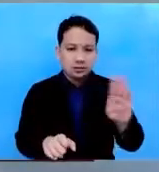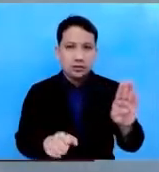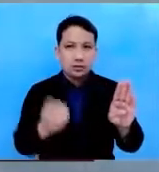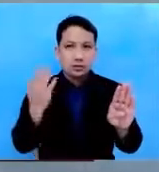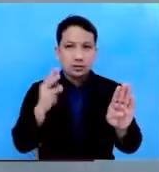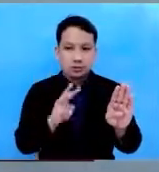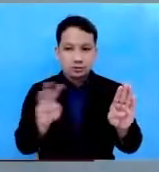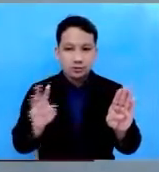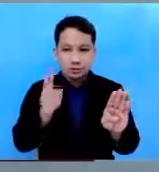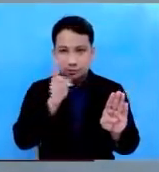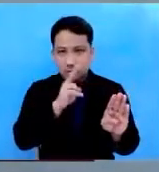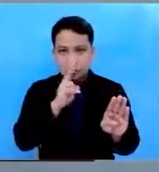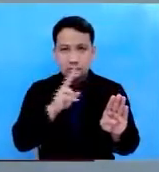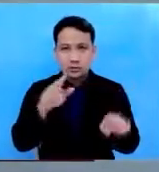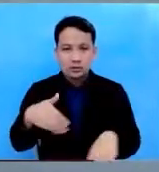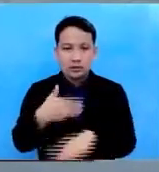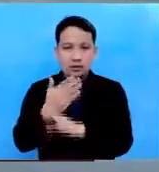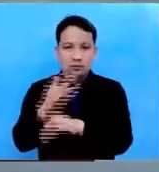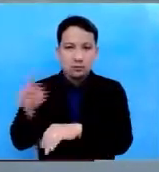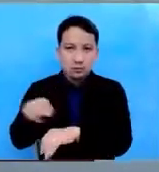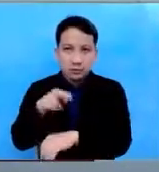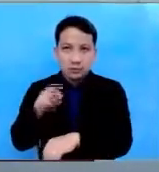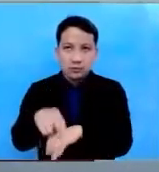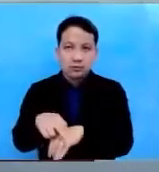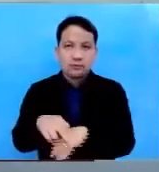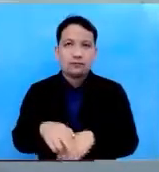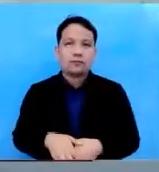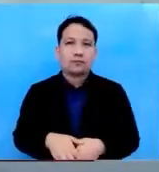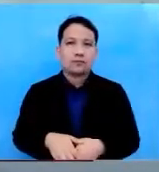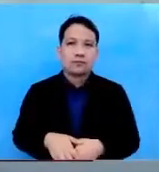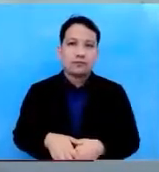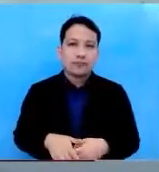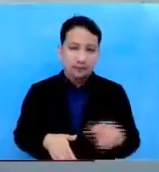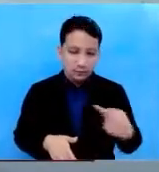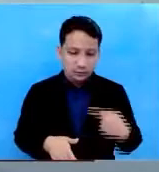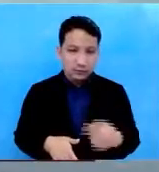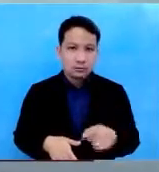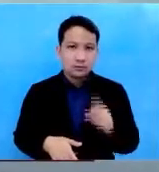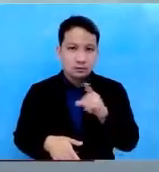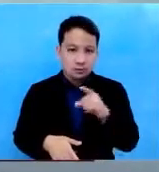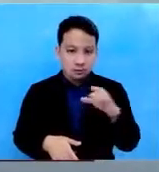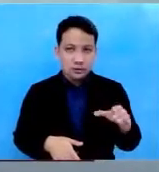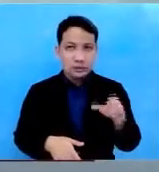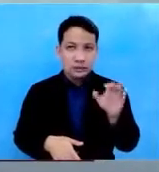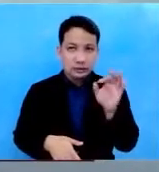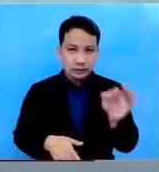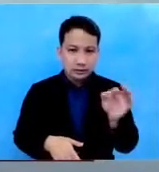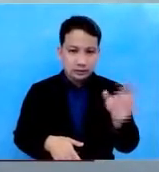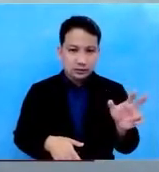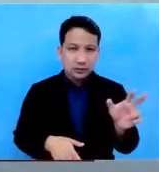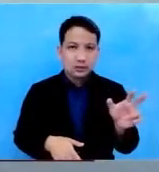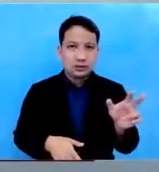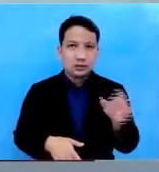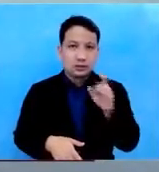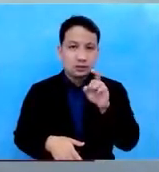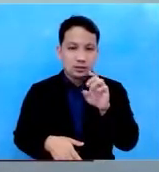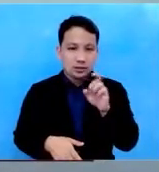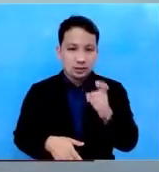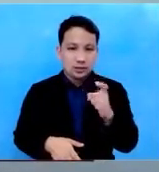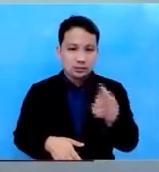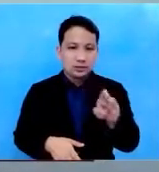Visayas at sa Davao Region. Samantala, meron na palang 193 na kaso ng XBC variant